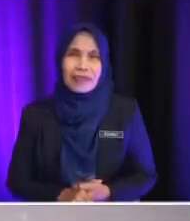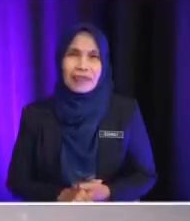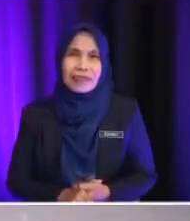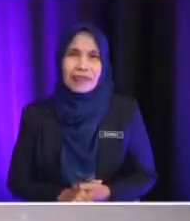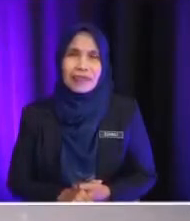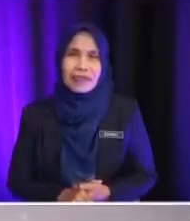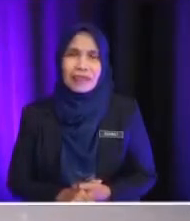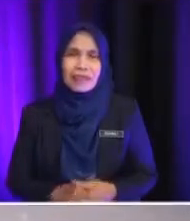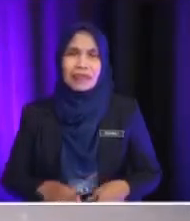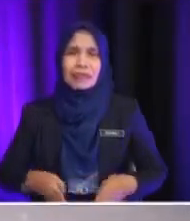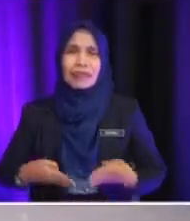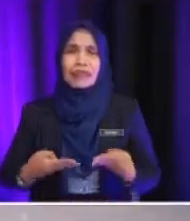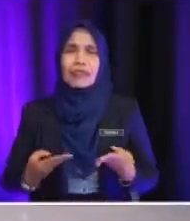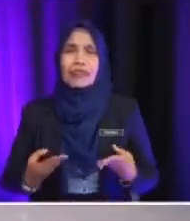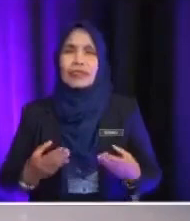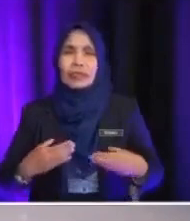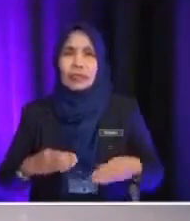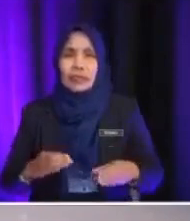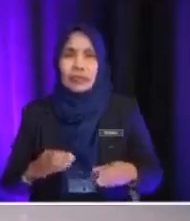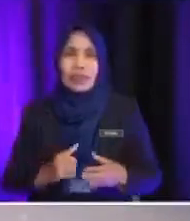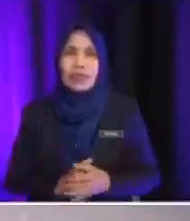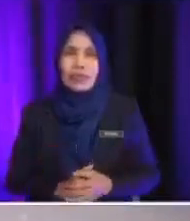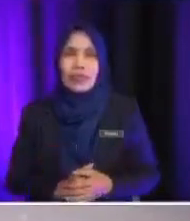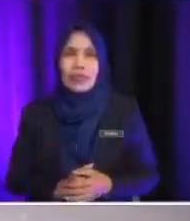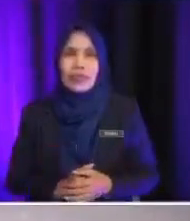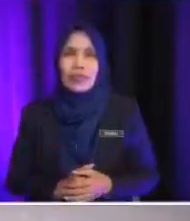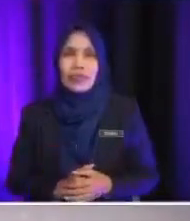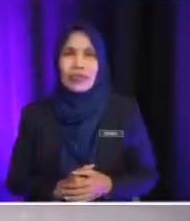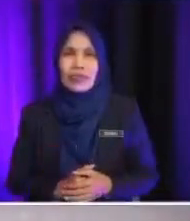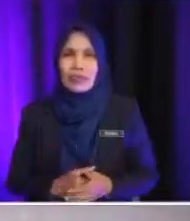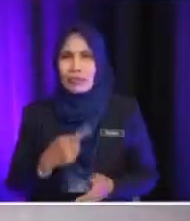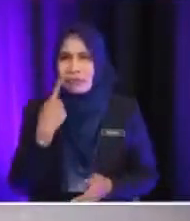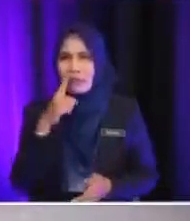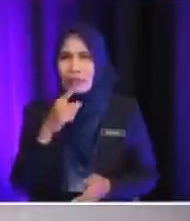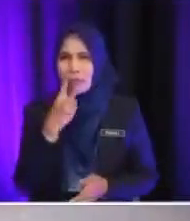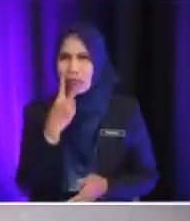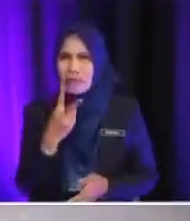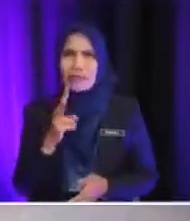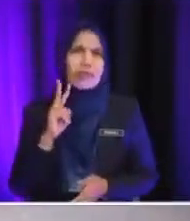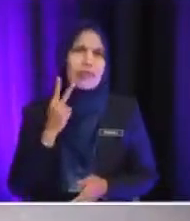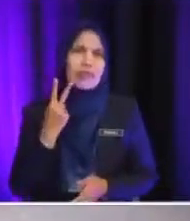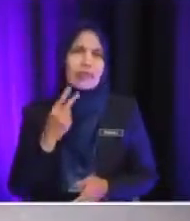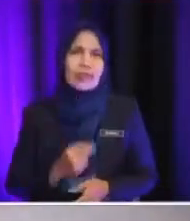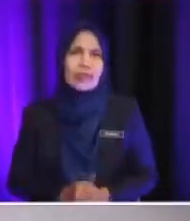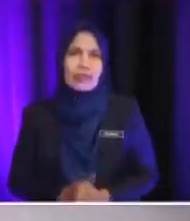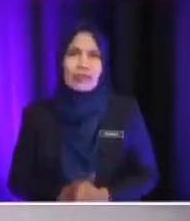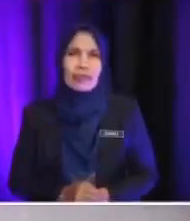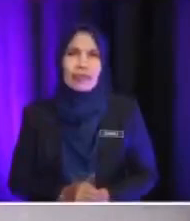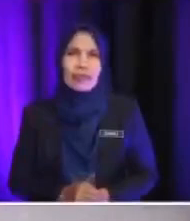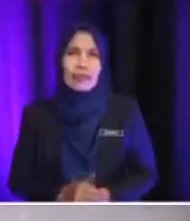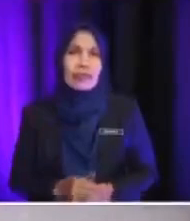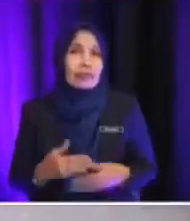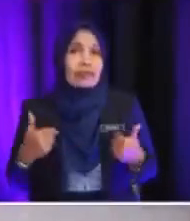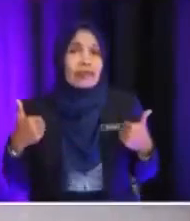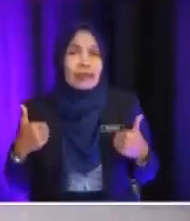Kira macam mana itu? Cara kita nak bagi sayur-sayuran kita nampak segar? Macam mana cikgu? Kita boleh rendam sayur ni dalam